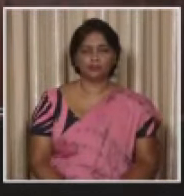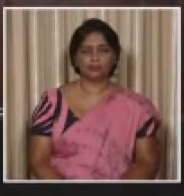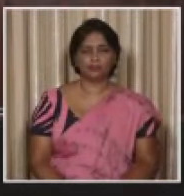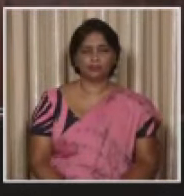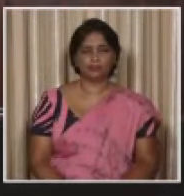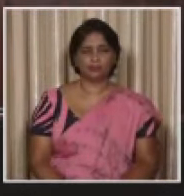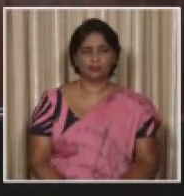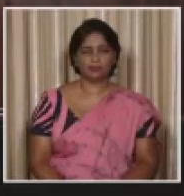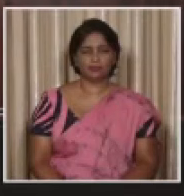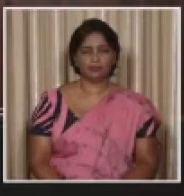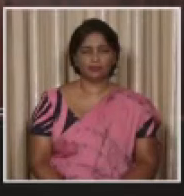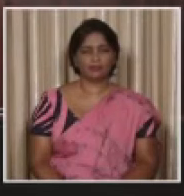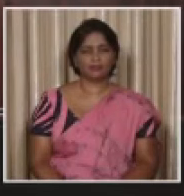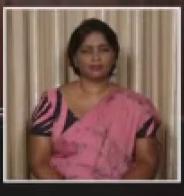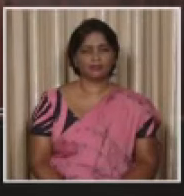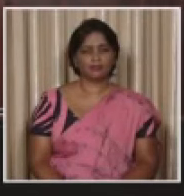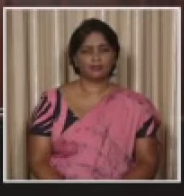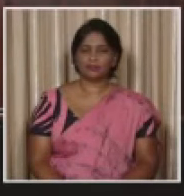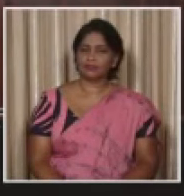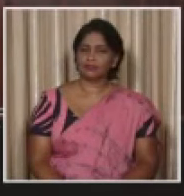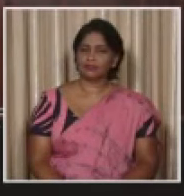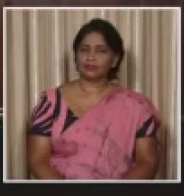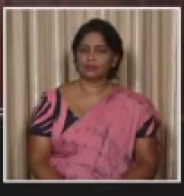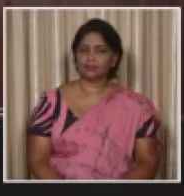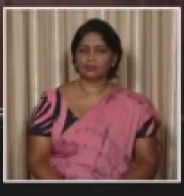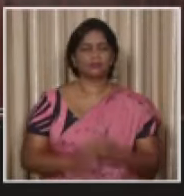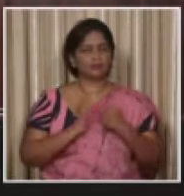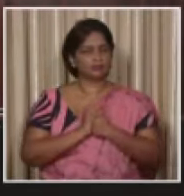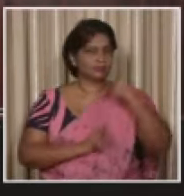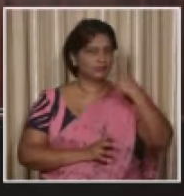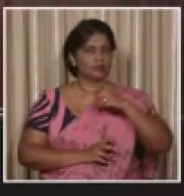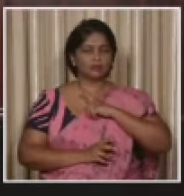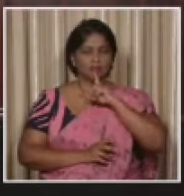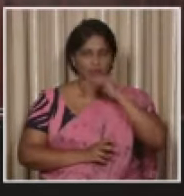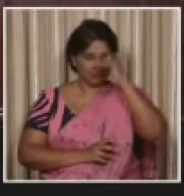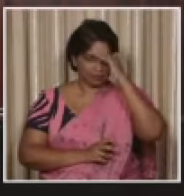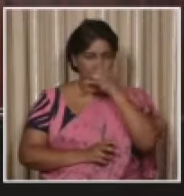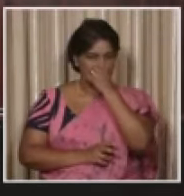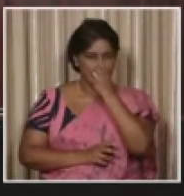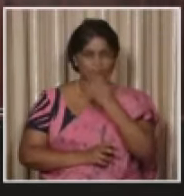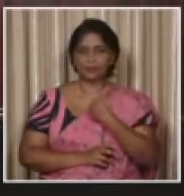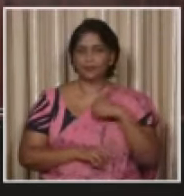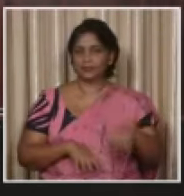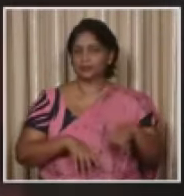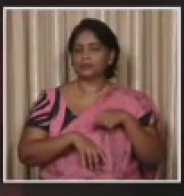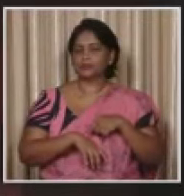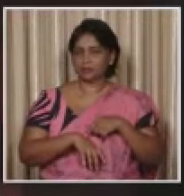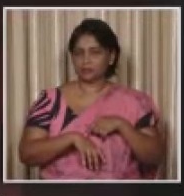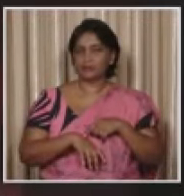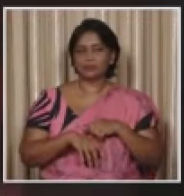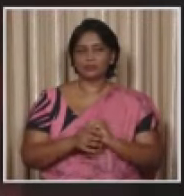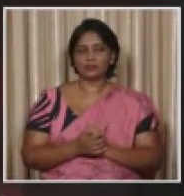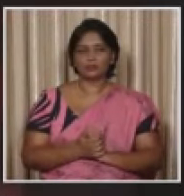ඔව්. ඔව් විපක්ෂ නායකතුමා. අරු නියෝජ්‍ය කතානායකතුමනි මම කැමතියි මේ අවස්ථාවේ